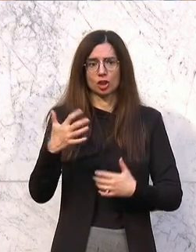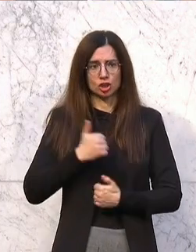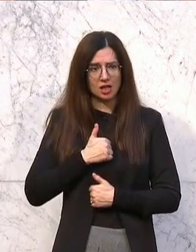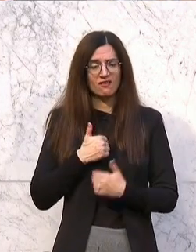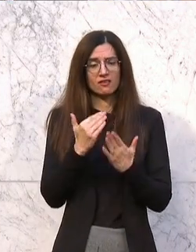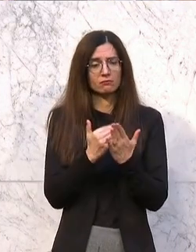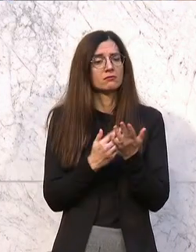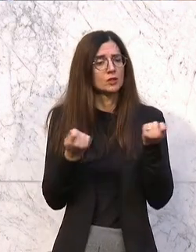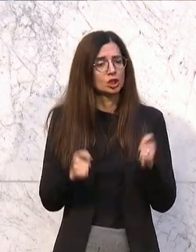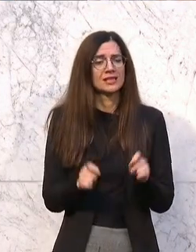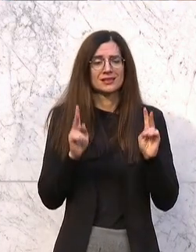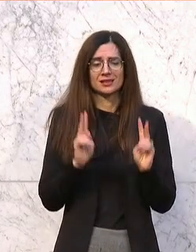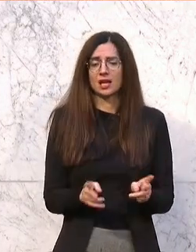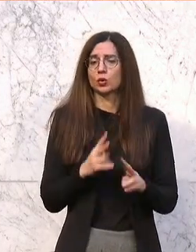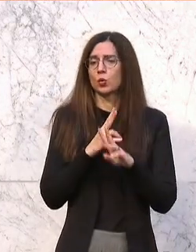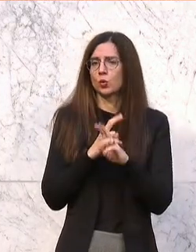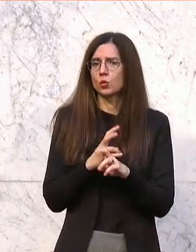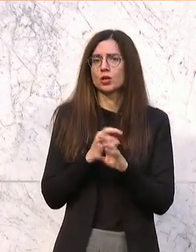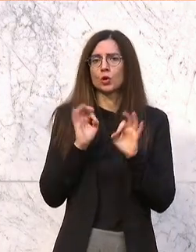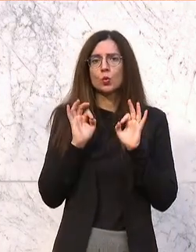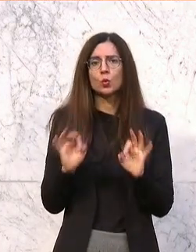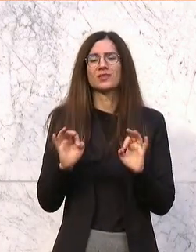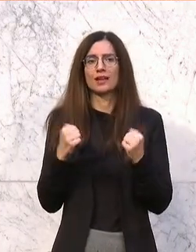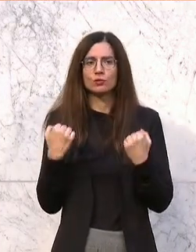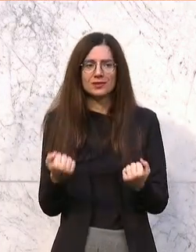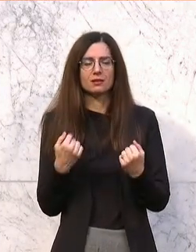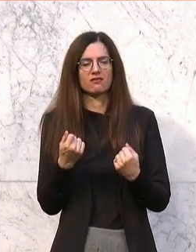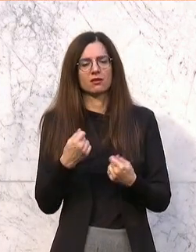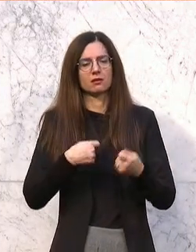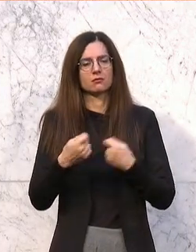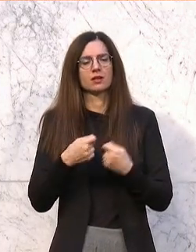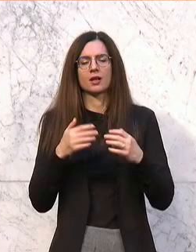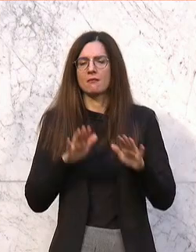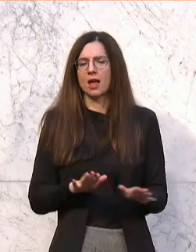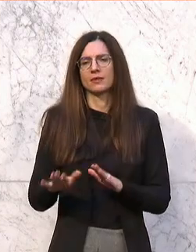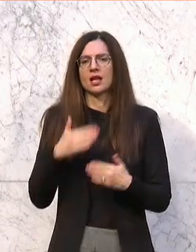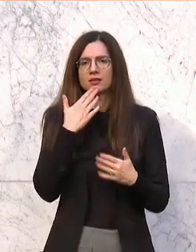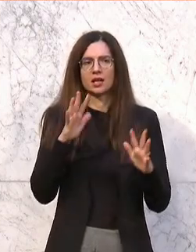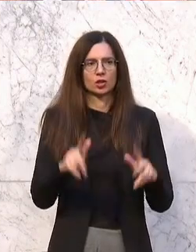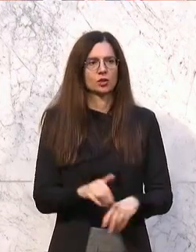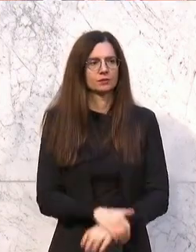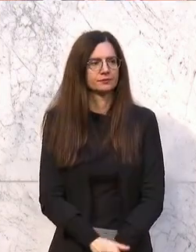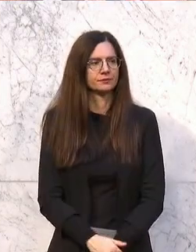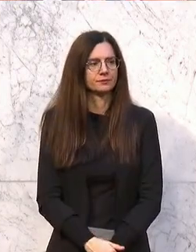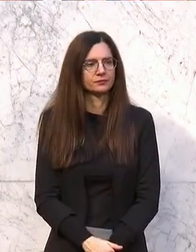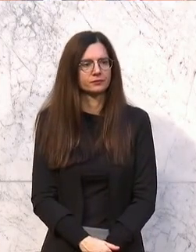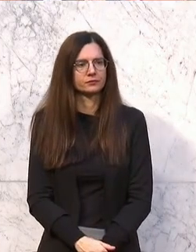das heute beschließen können, dass Österreich ein guter und sicherer Finanzmarkt bleibt. Dankeschön.